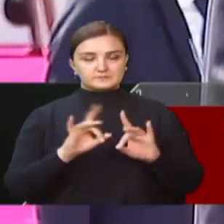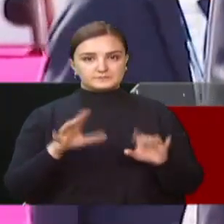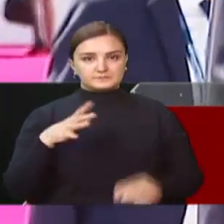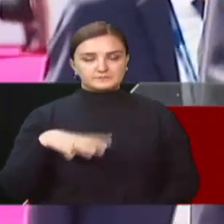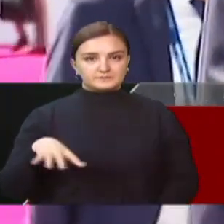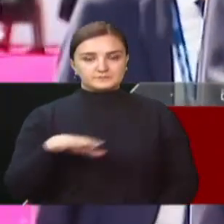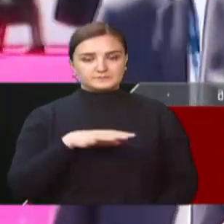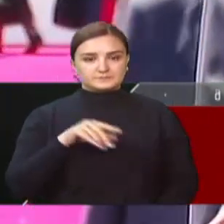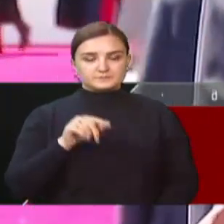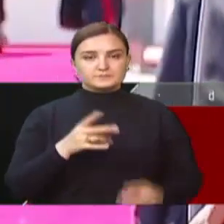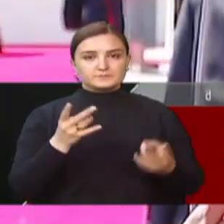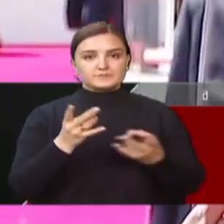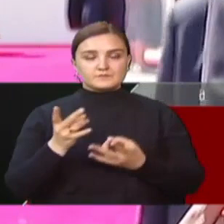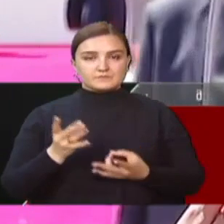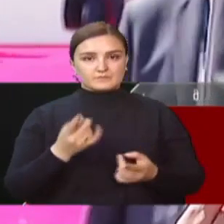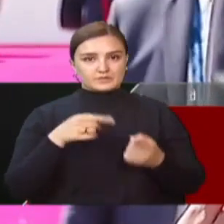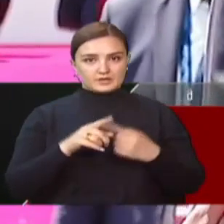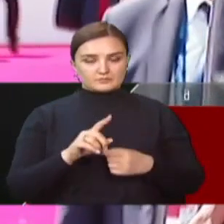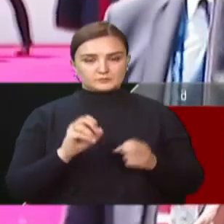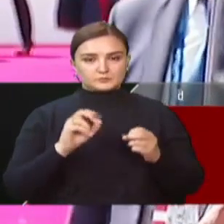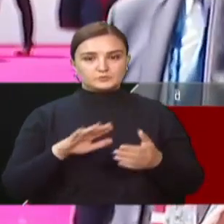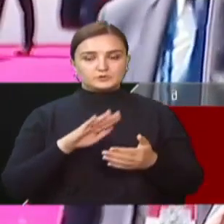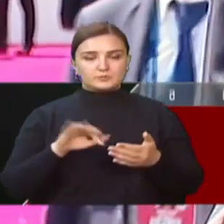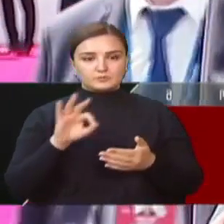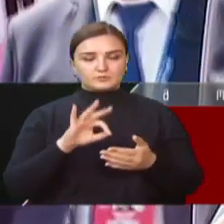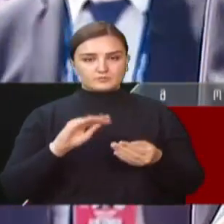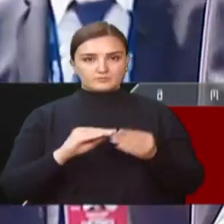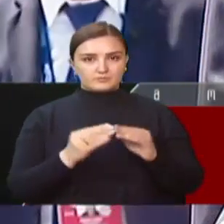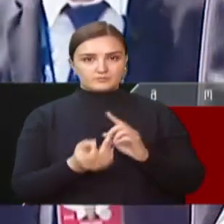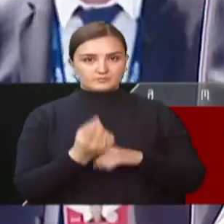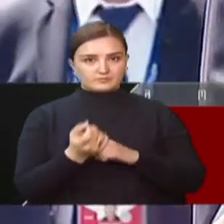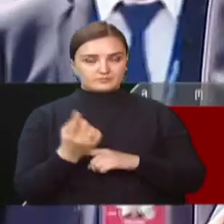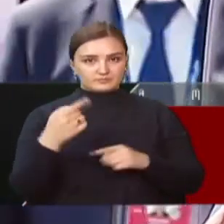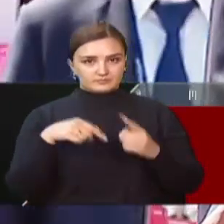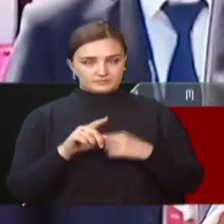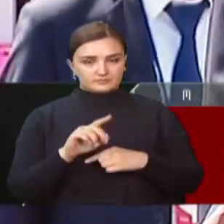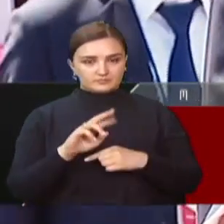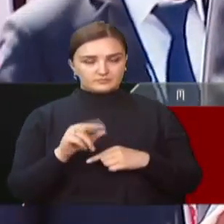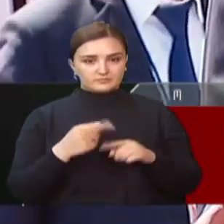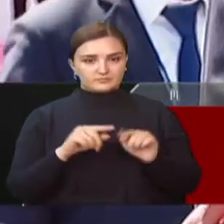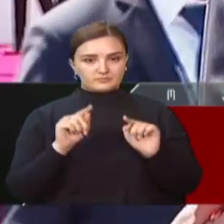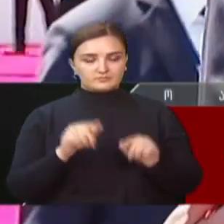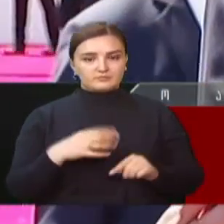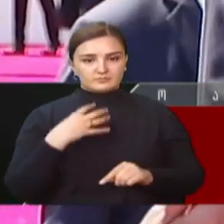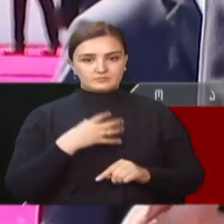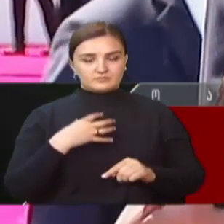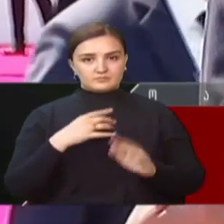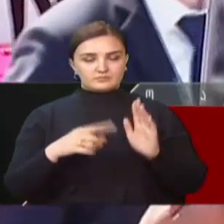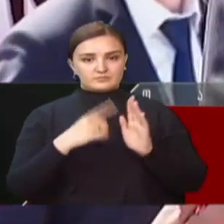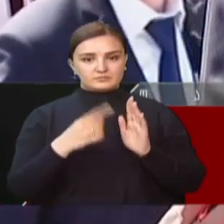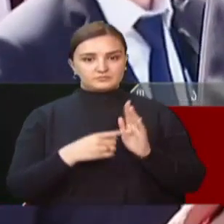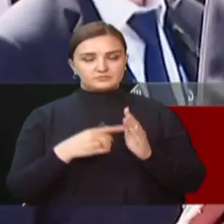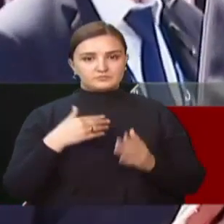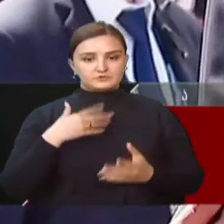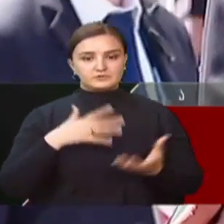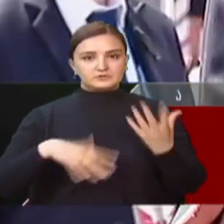ქვეყნის საჭიროებებიდან გამომდინარე უსაფრთხოების გამოწვევებიდან გამომდინარე და იმ მნიშვნელოვან საკითხზე, რომელიც ჩვენი